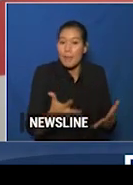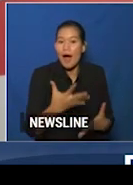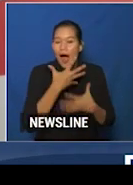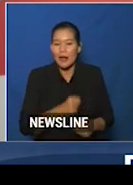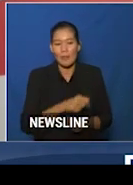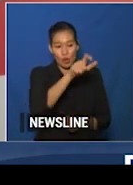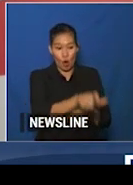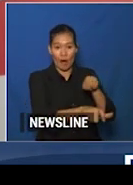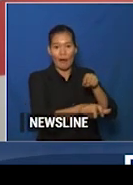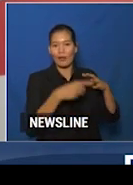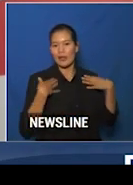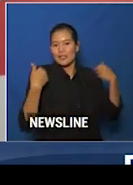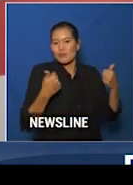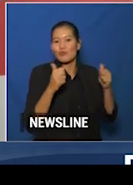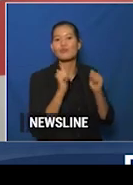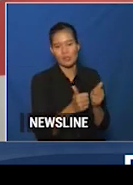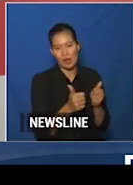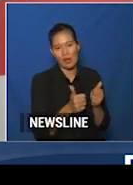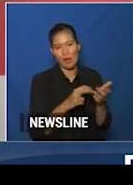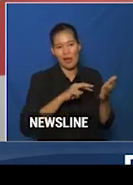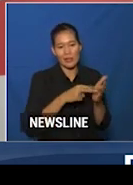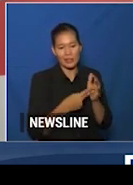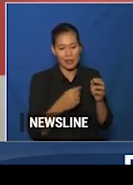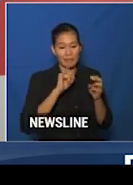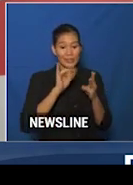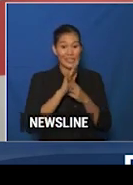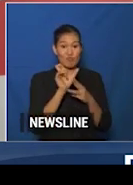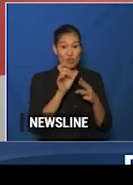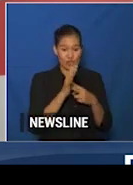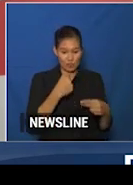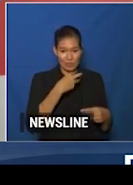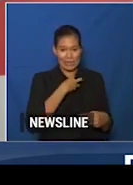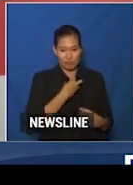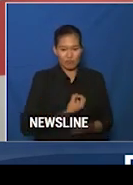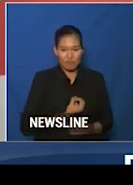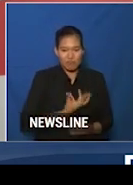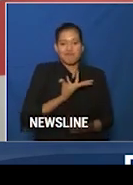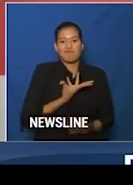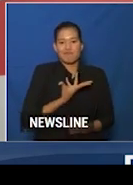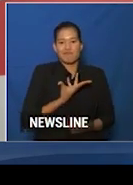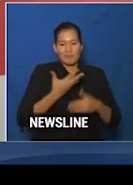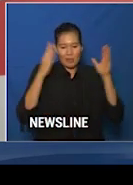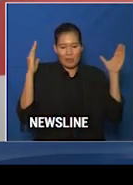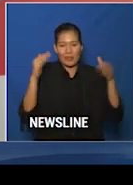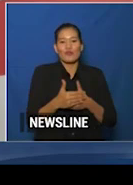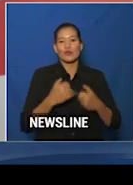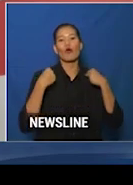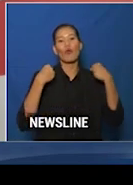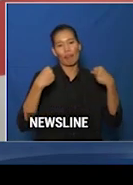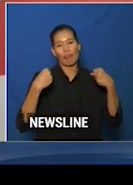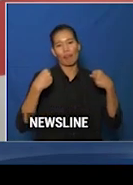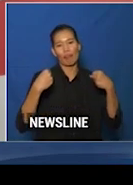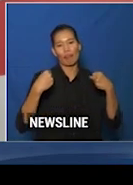menjadi sembuh dan muncul imunu Lucky yang Hai bagus sehingga yang bersangkutan akan